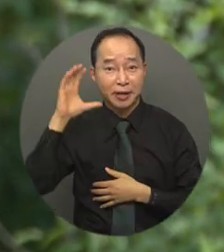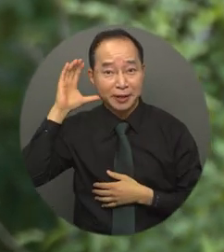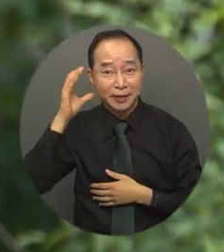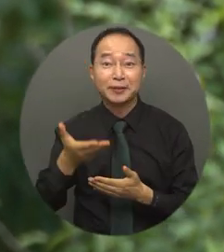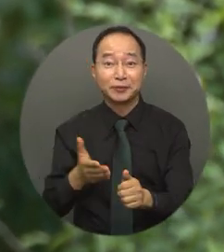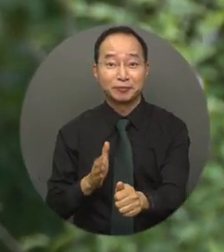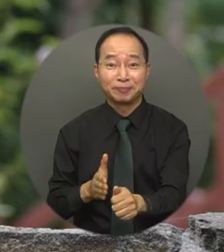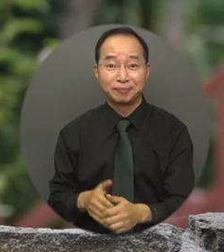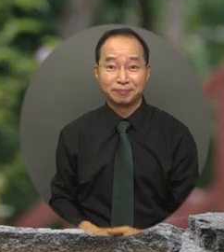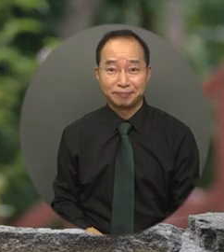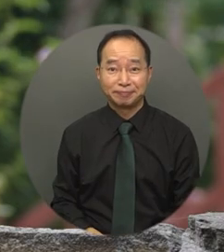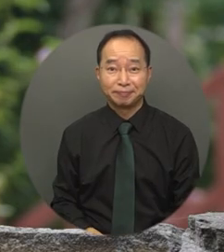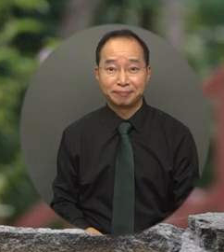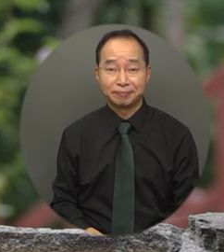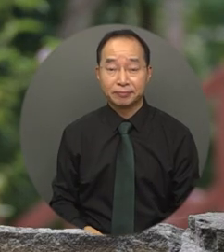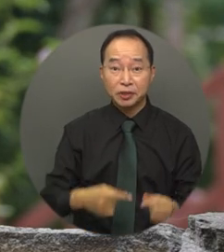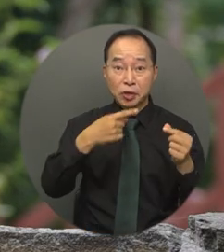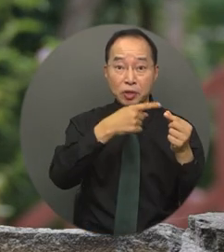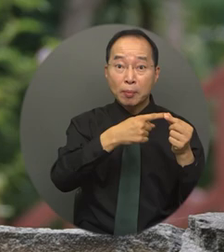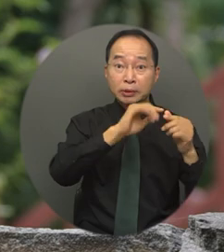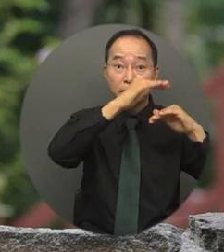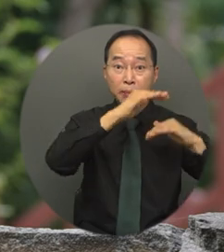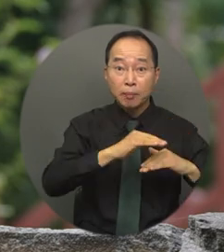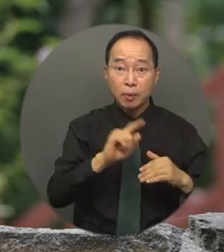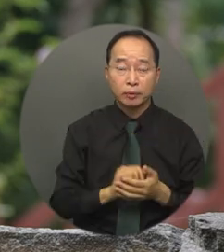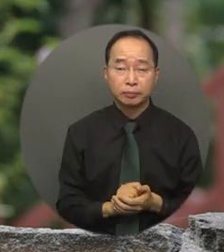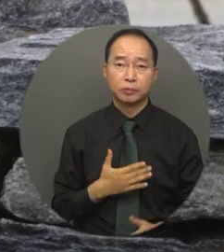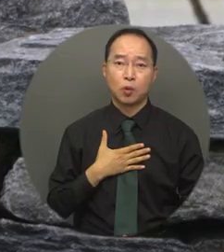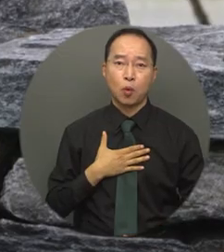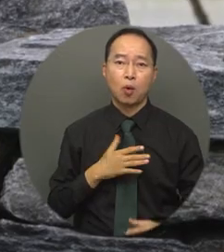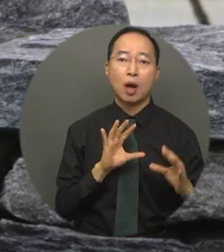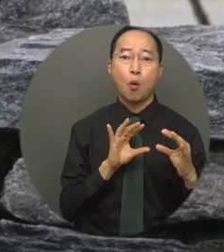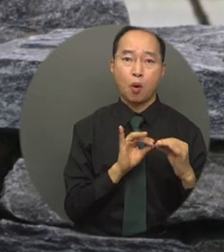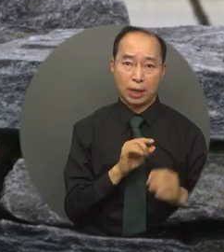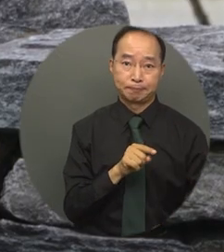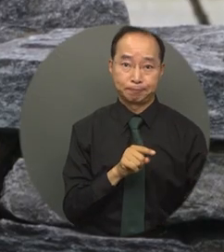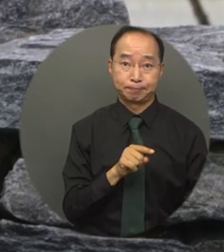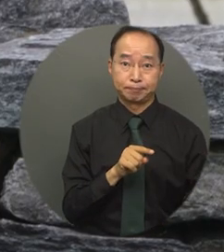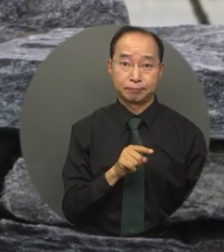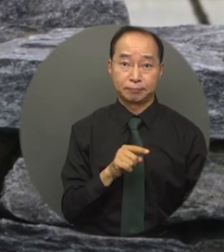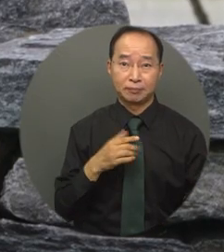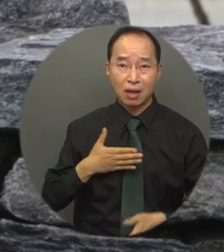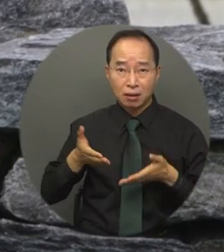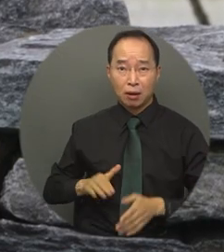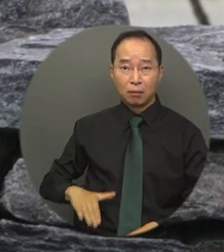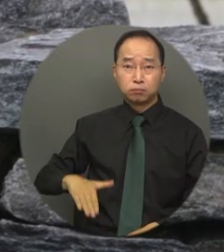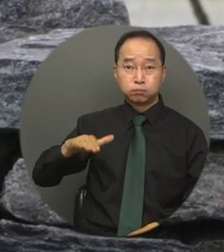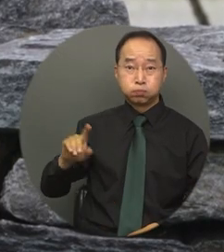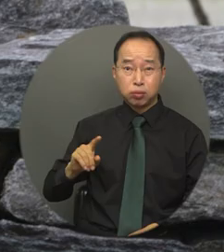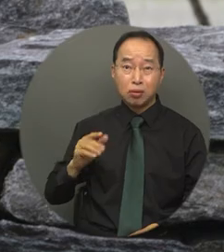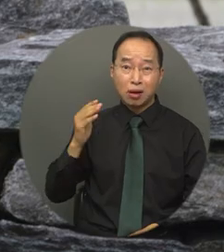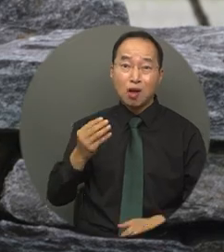좋겠습니다. 첫 번째 이야기는 공감입니다. 저는 청계천 무허가